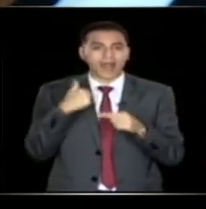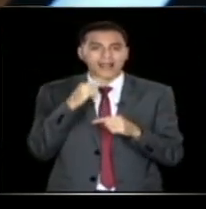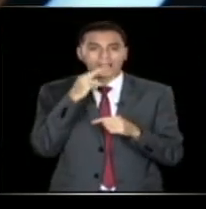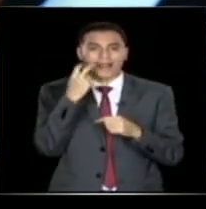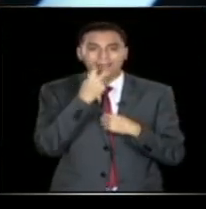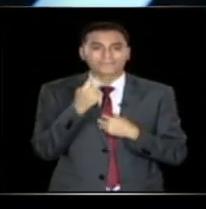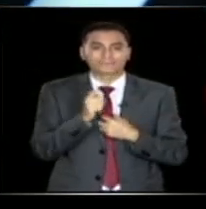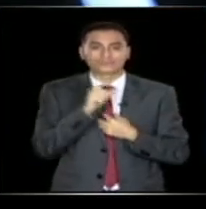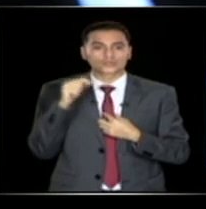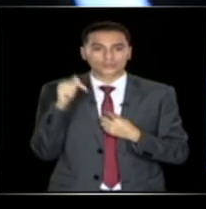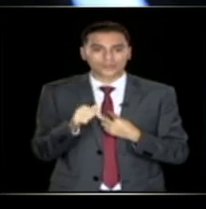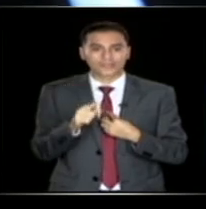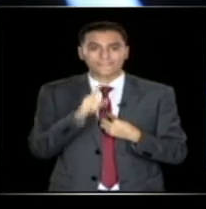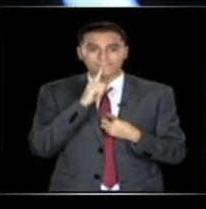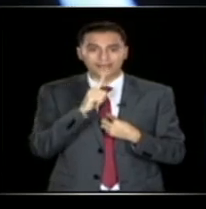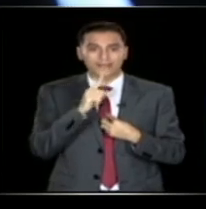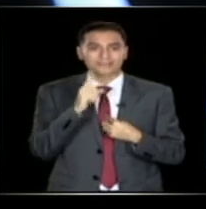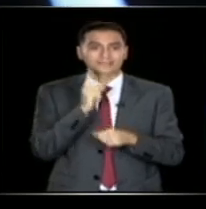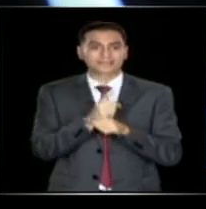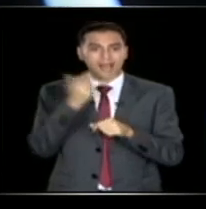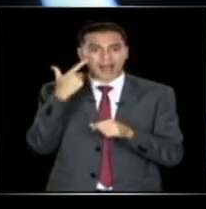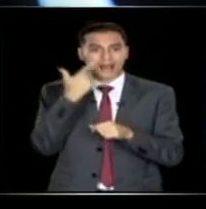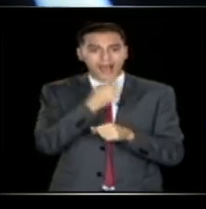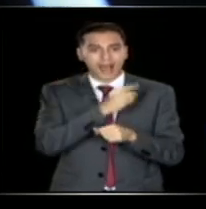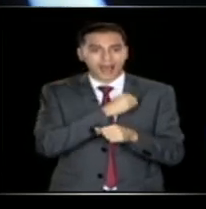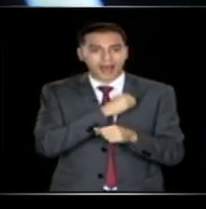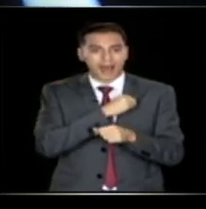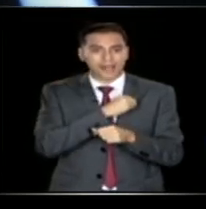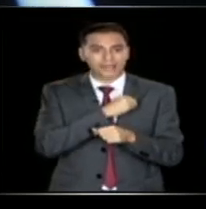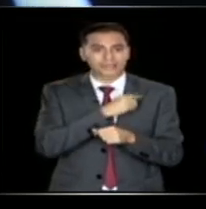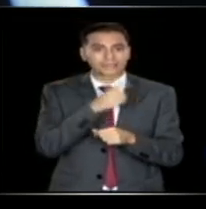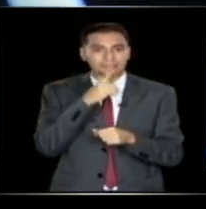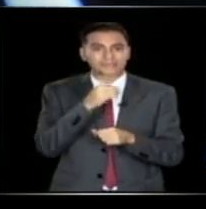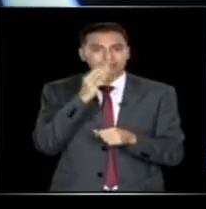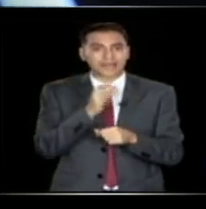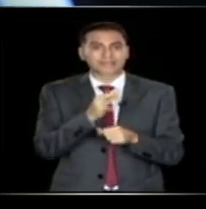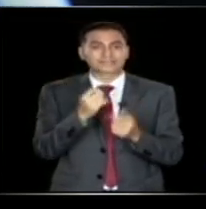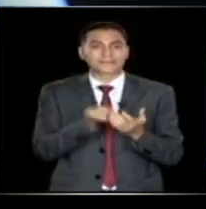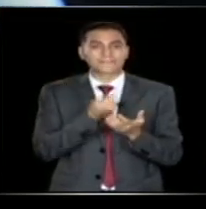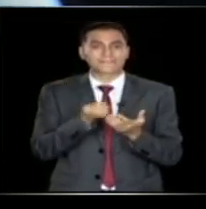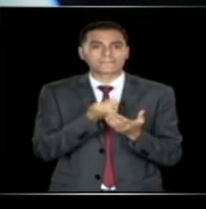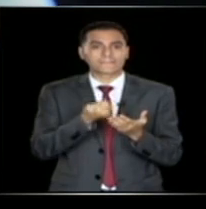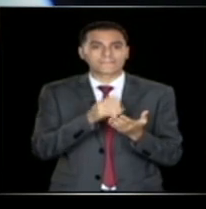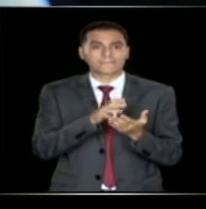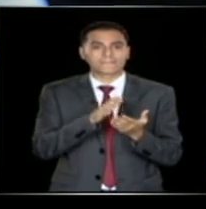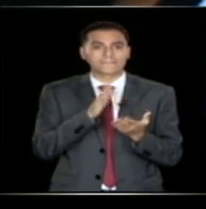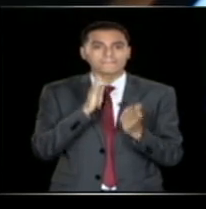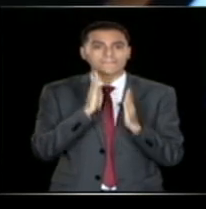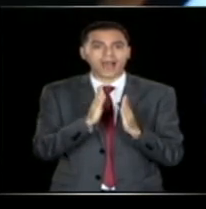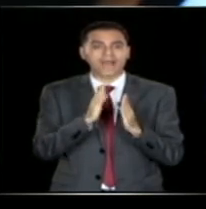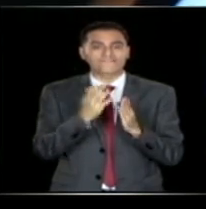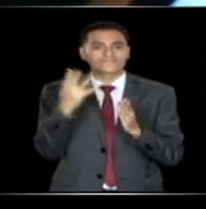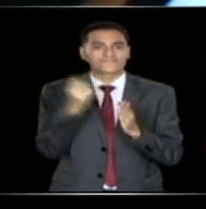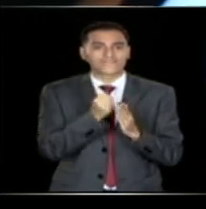حلو قوي زي دلوقتي. ومستر علام قال لي اتحول ملف عشان تقدم في معهد فنون مسرحية.